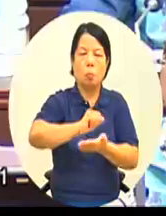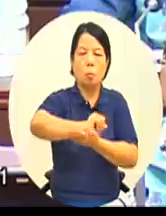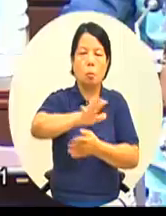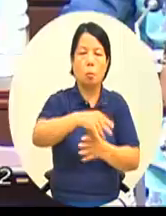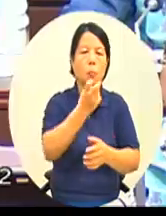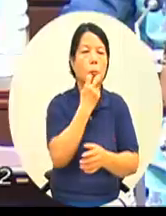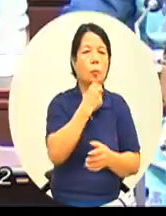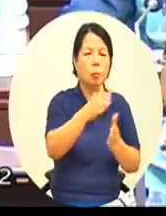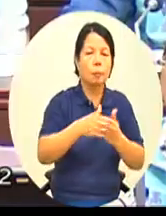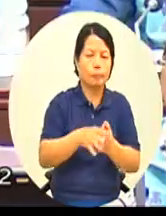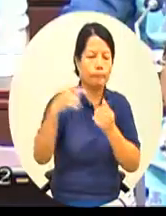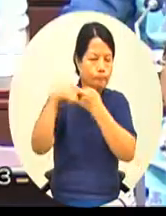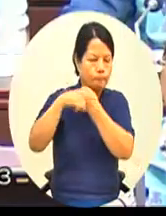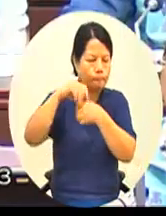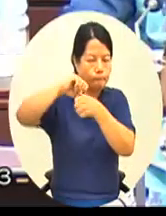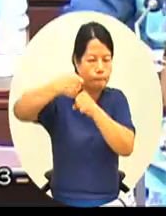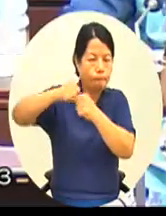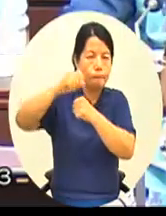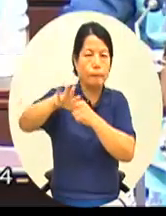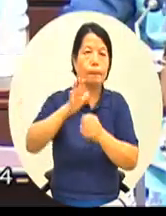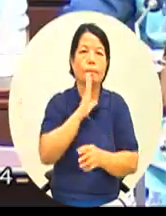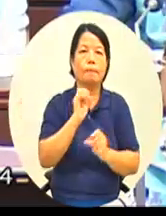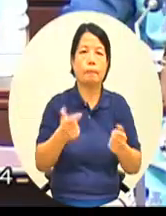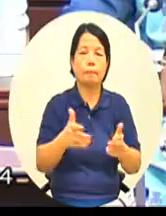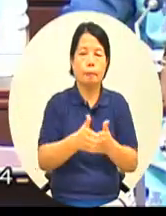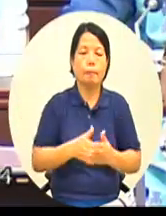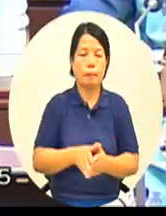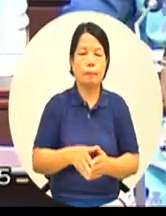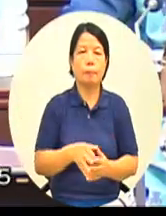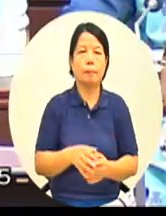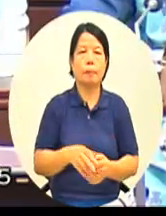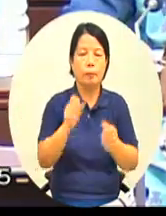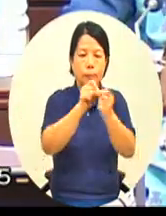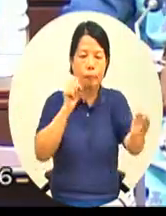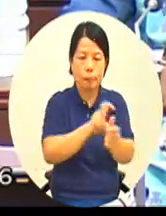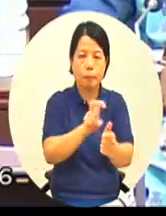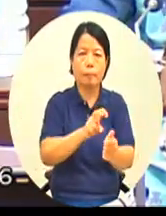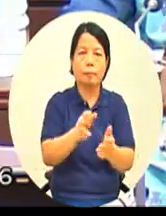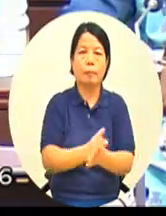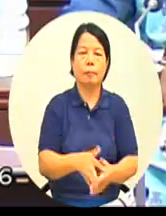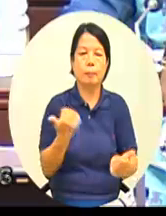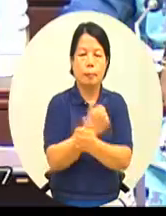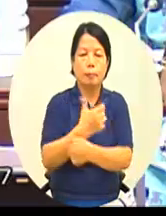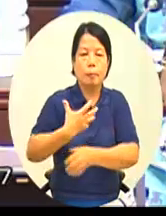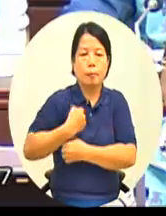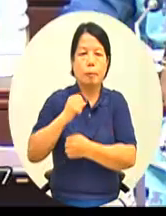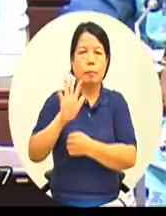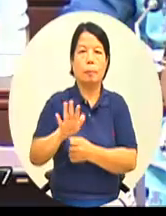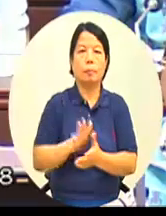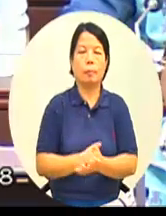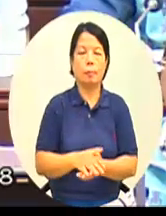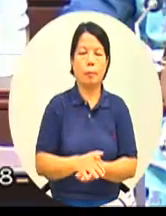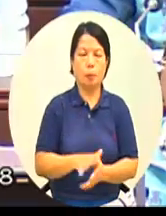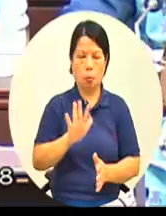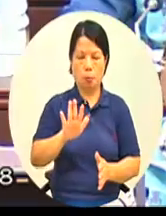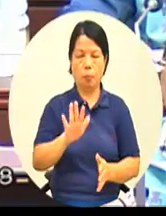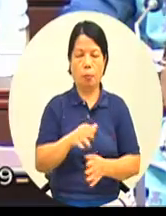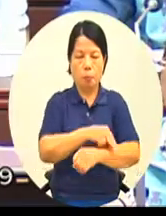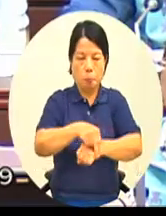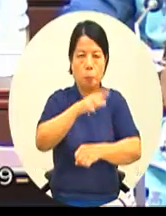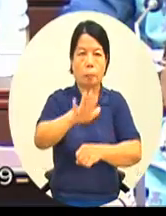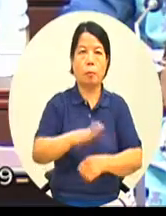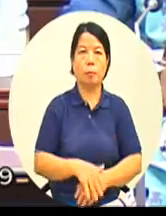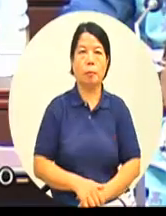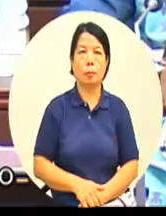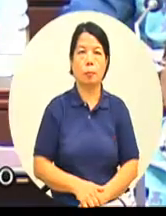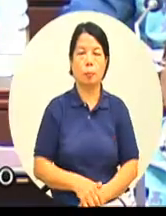熊扛熊扛，现在也希望说是不是有长照替代役这样子的一个想法，或者是说我们有一